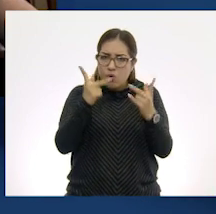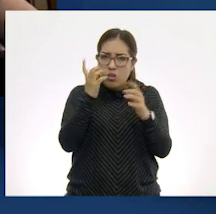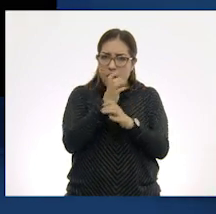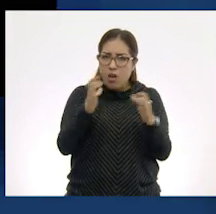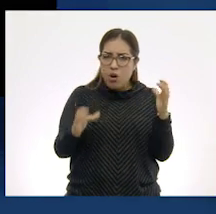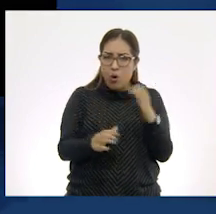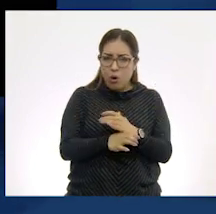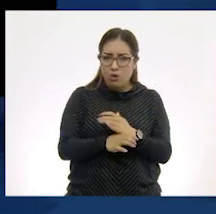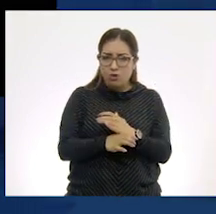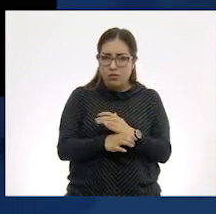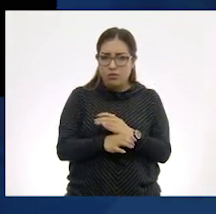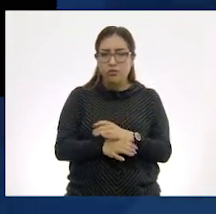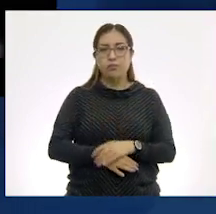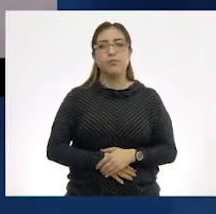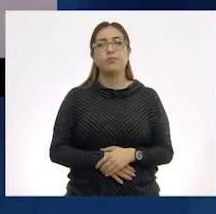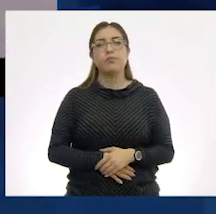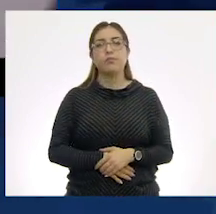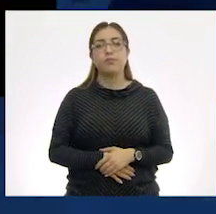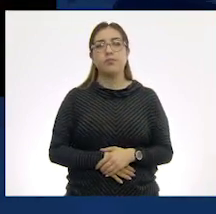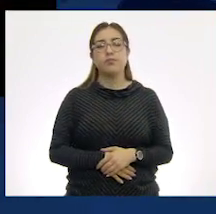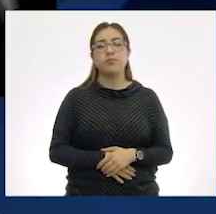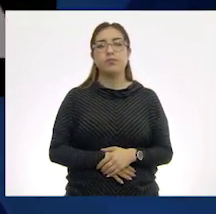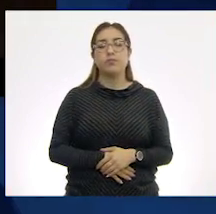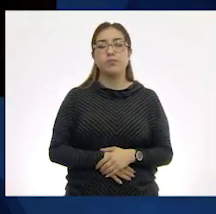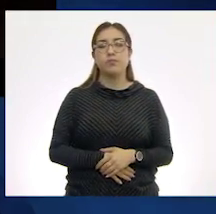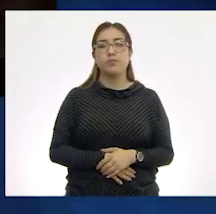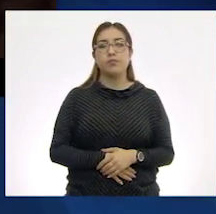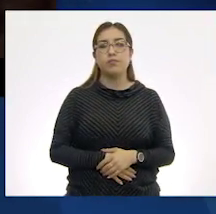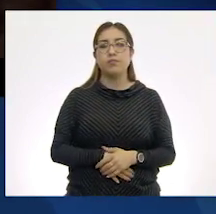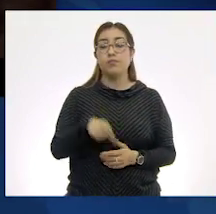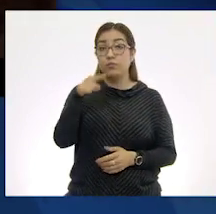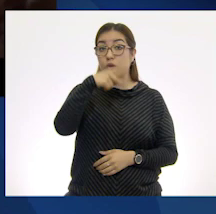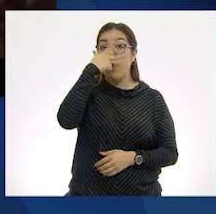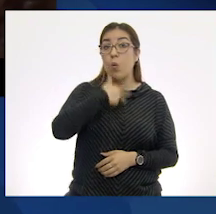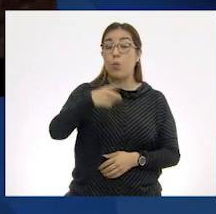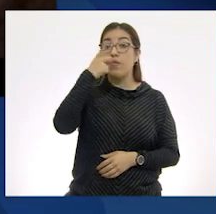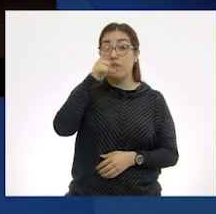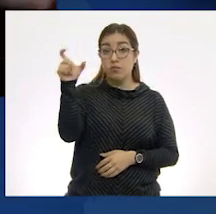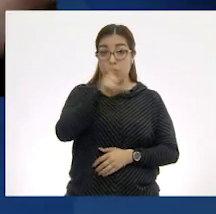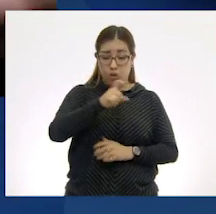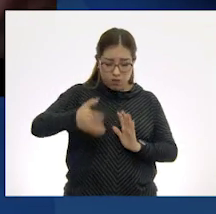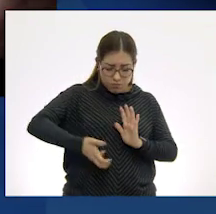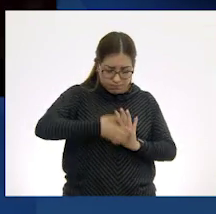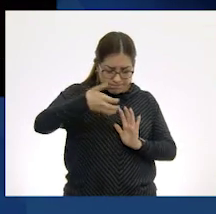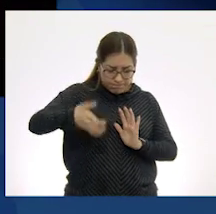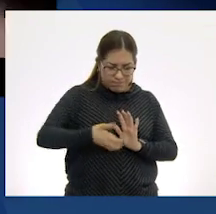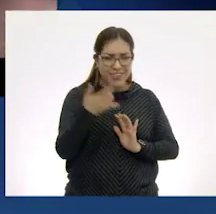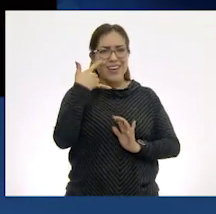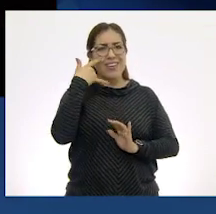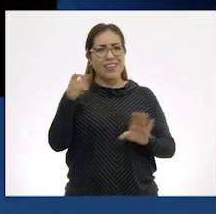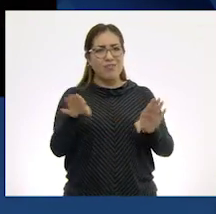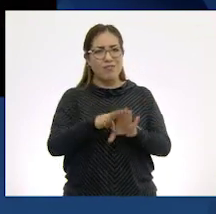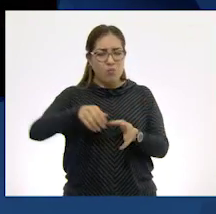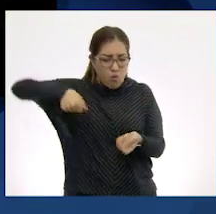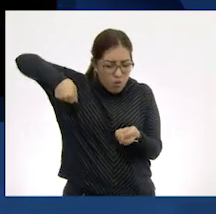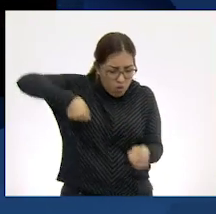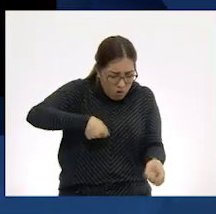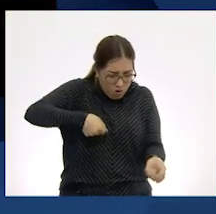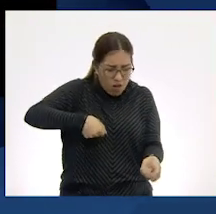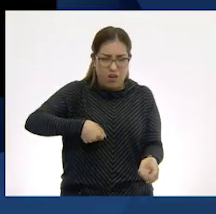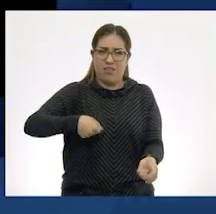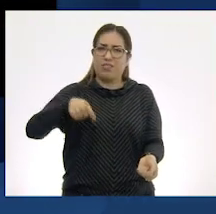片。 Jian Chi Do cuenta que al excavar, sus palas chocaron con objetos que despertaron su